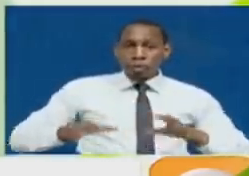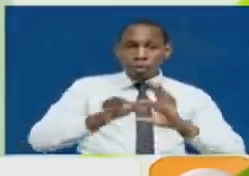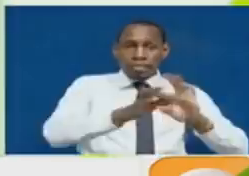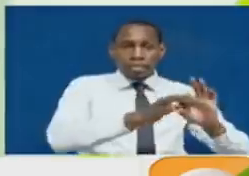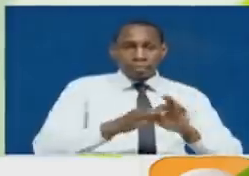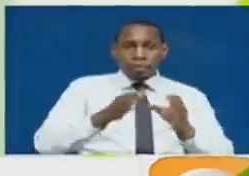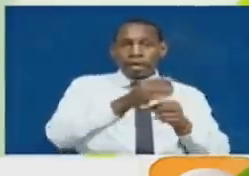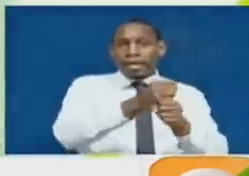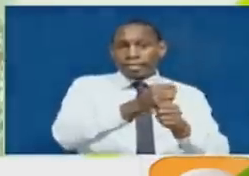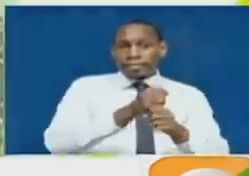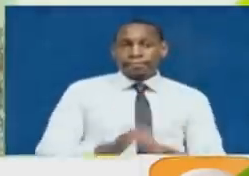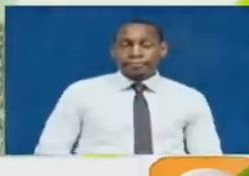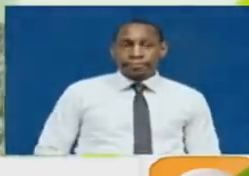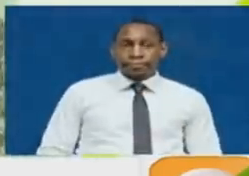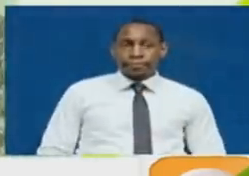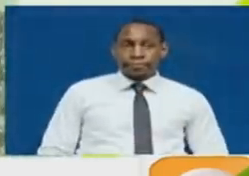Azimio coalition.